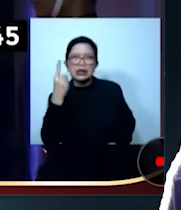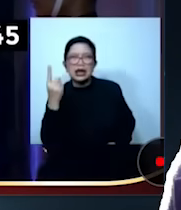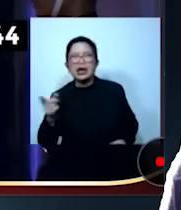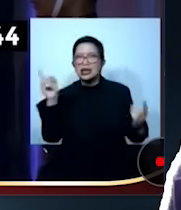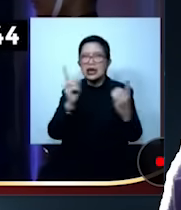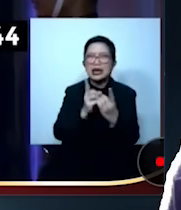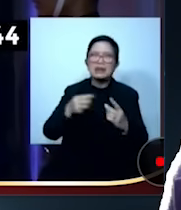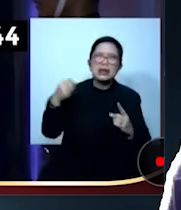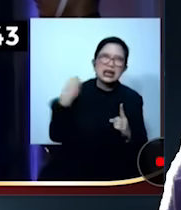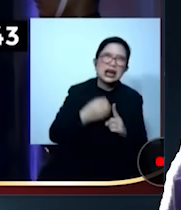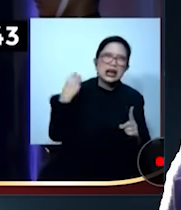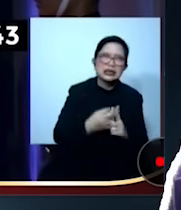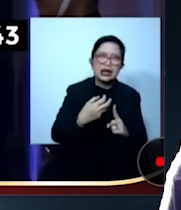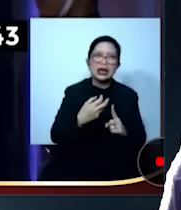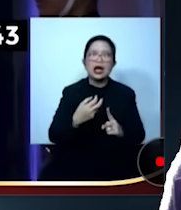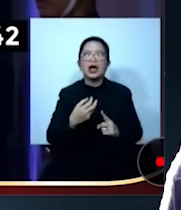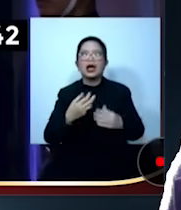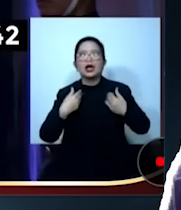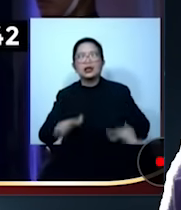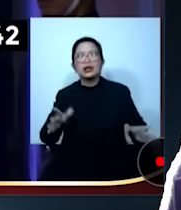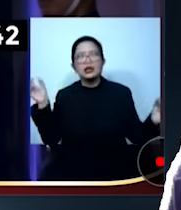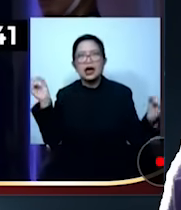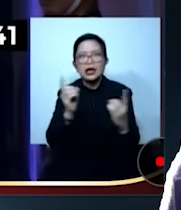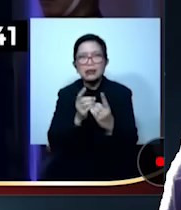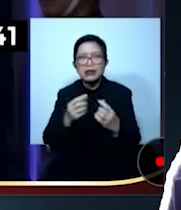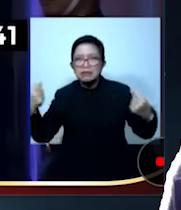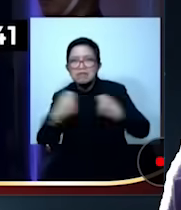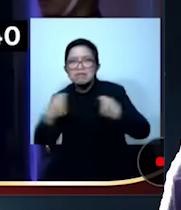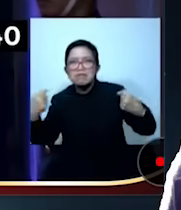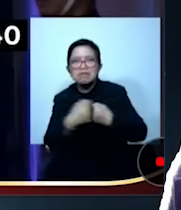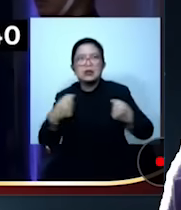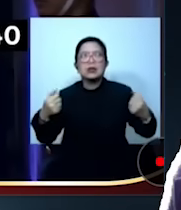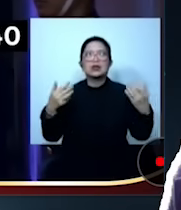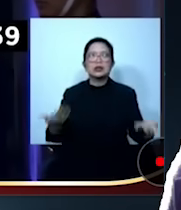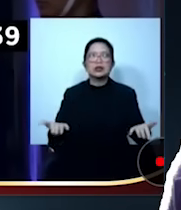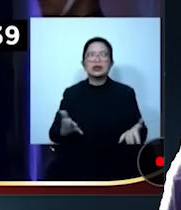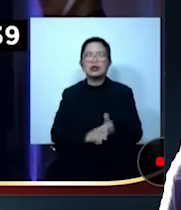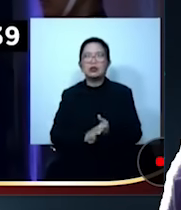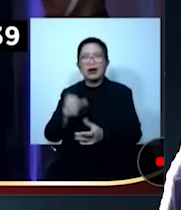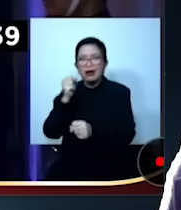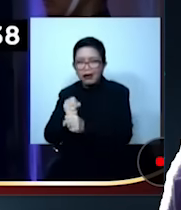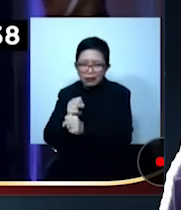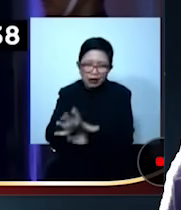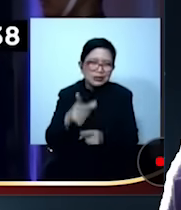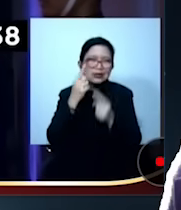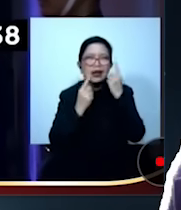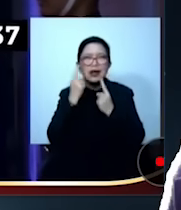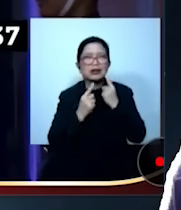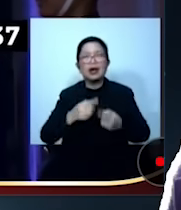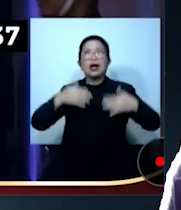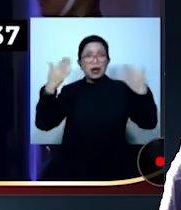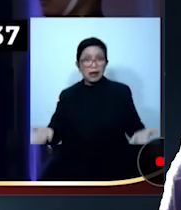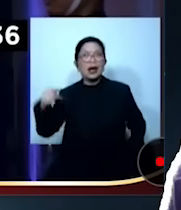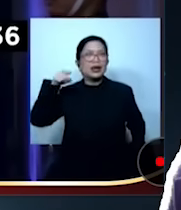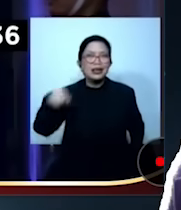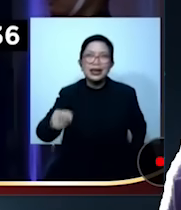masyarakat apalagi yang punya tingkat pendidikan tinggi gitu itu kan tingkat bawah saja sudah ngerti semua coba Ditanya